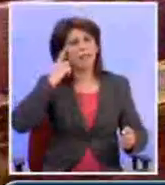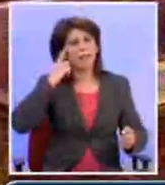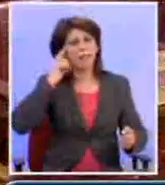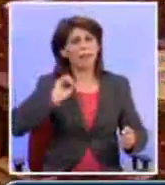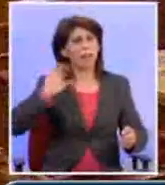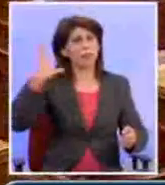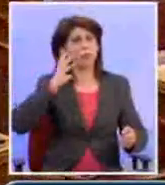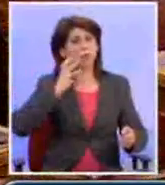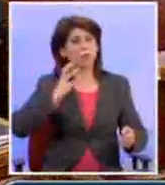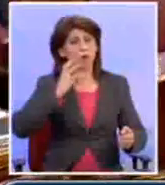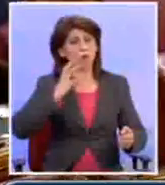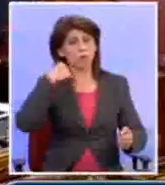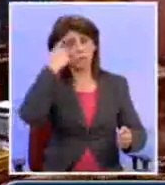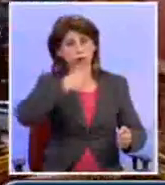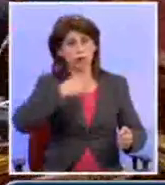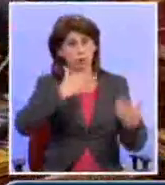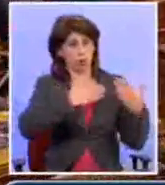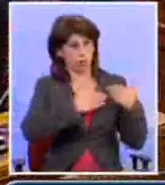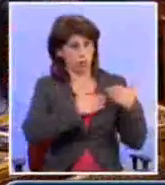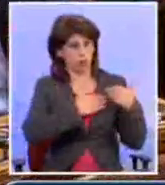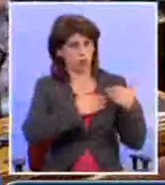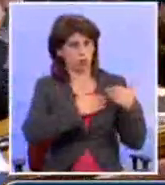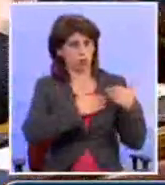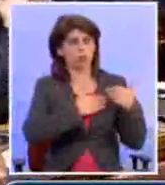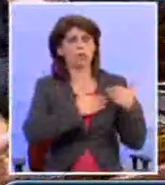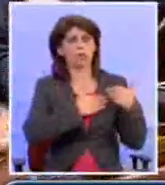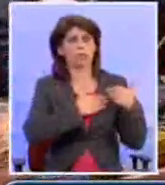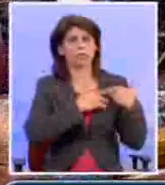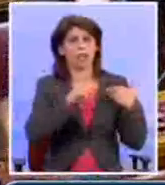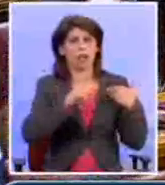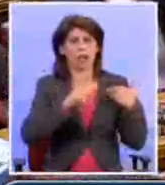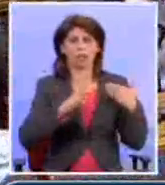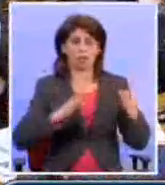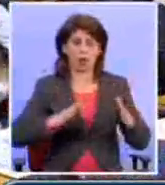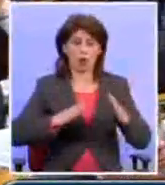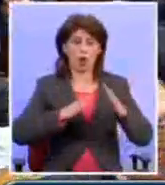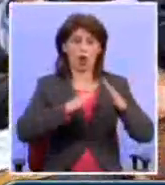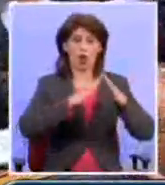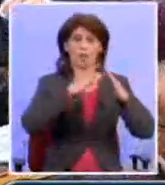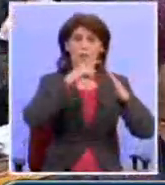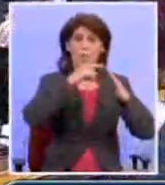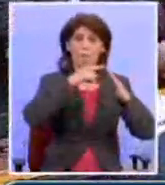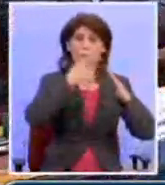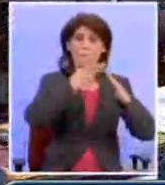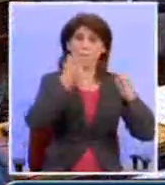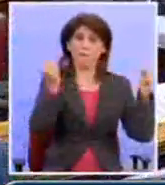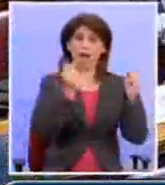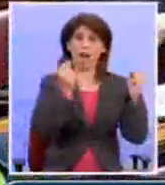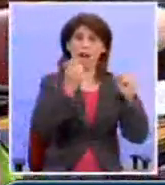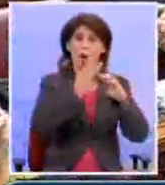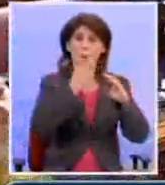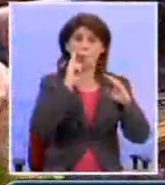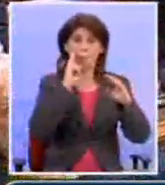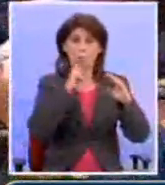των σοβαρότατων προσωπικών ευθυνών, η κορυφή του παγόβουνου είναι εκείνη που ακόμα είναι αθέατη. Μόνο